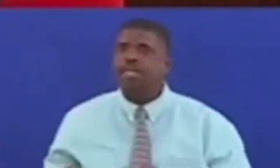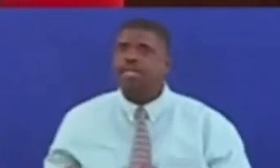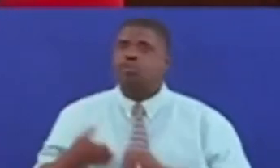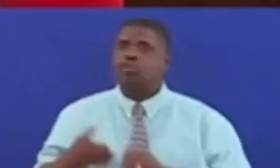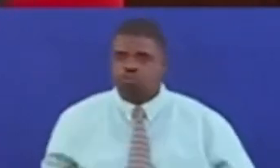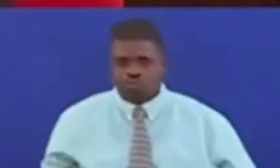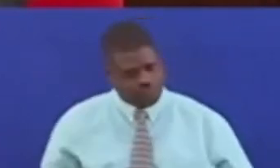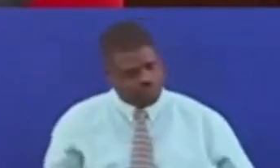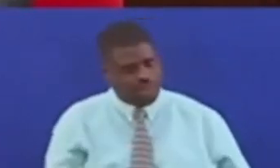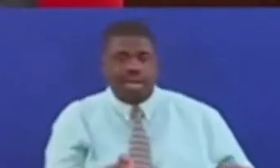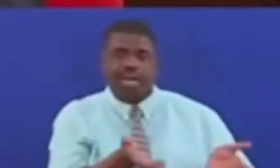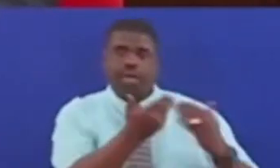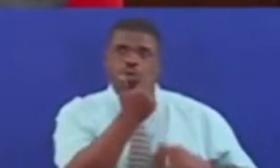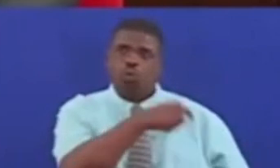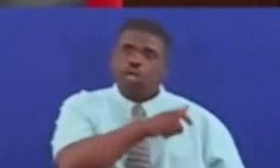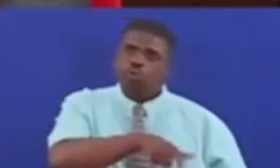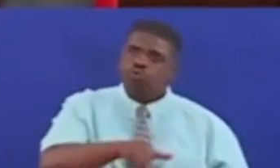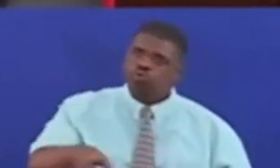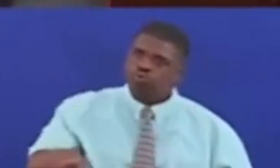watu.